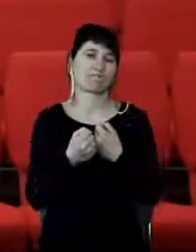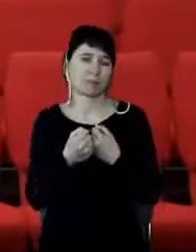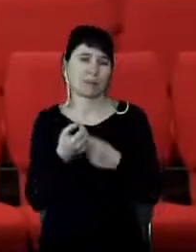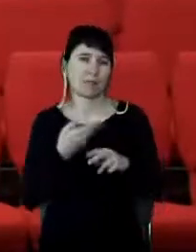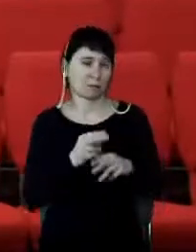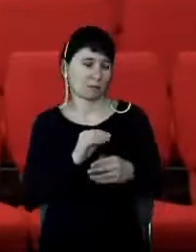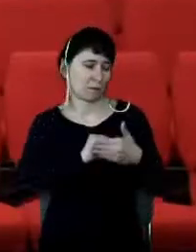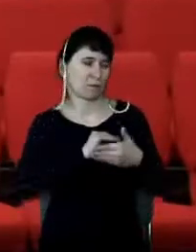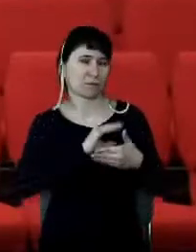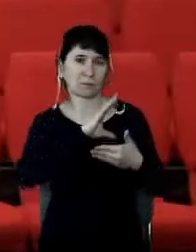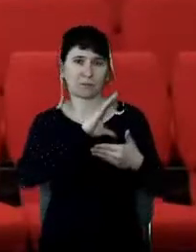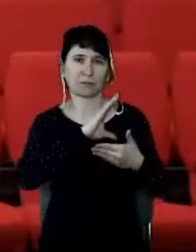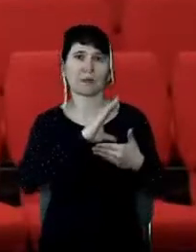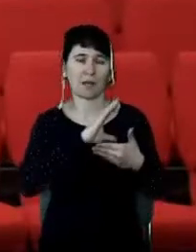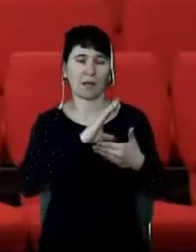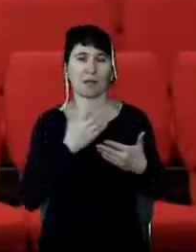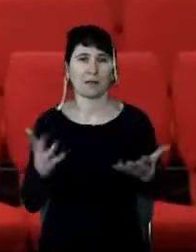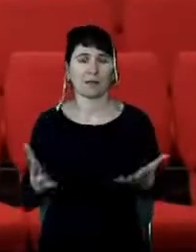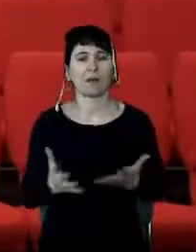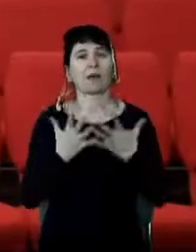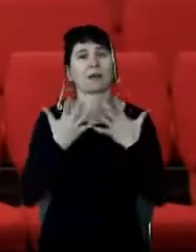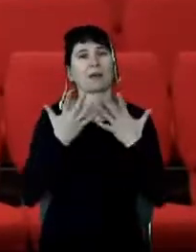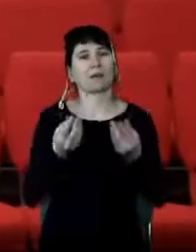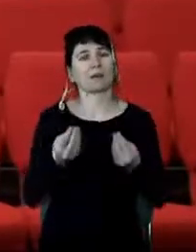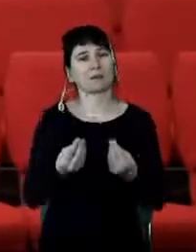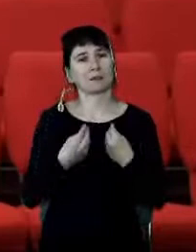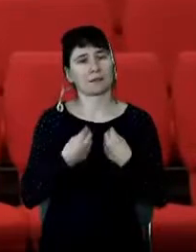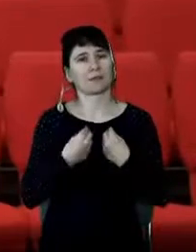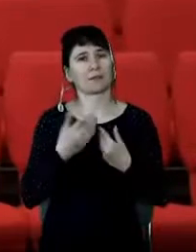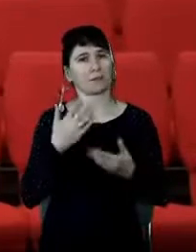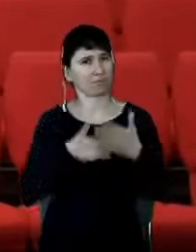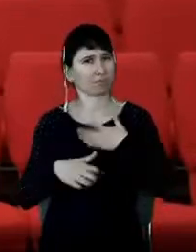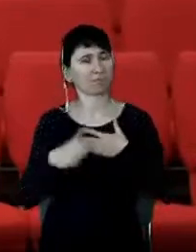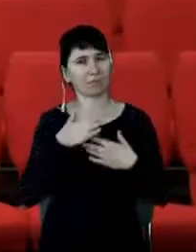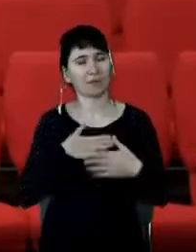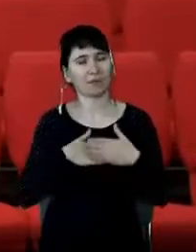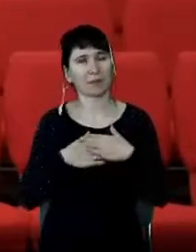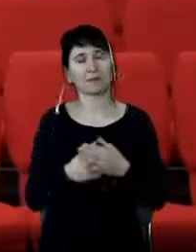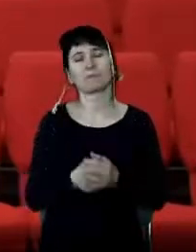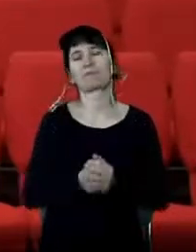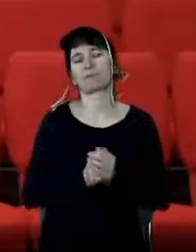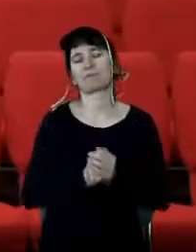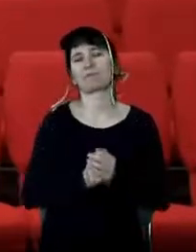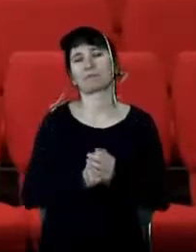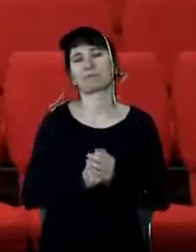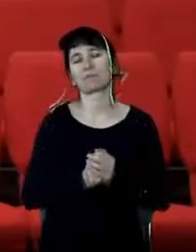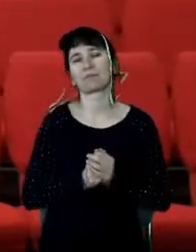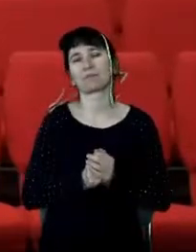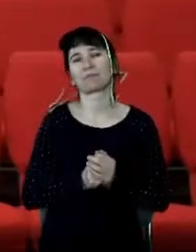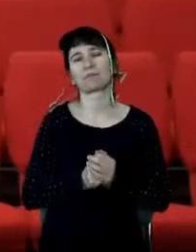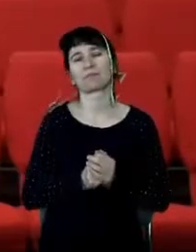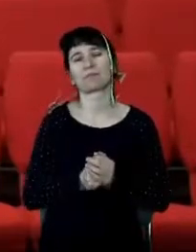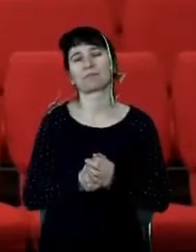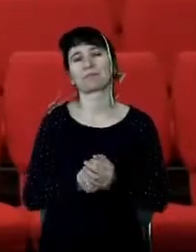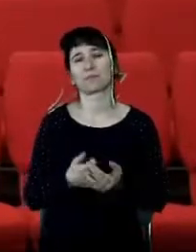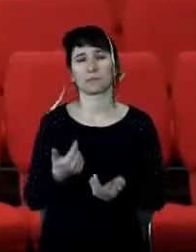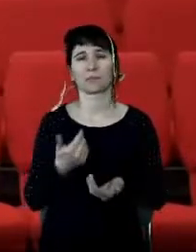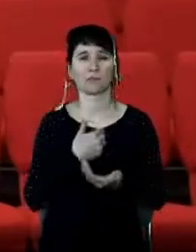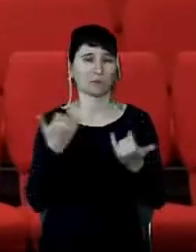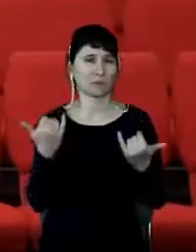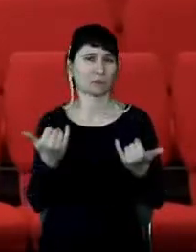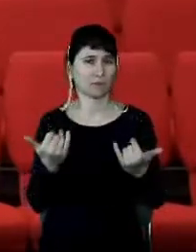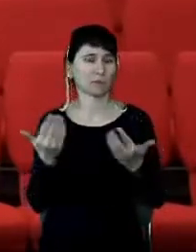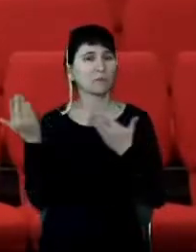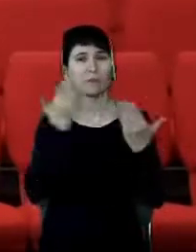нас підносило, воно в нас збадьорювало і підкріпляло нас. І я хочу